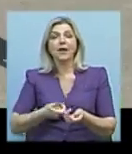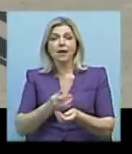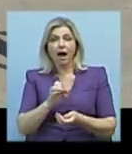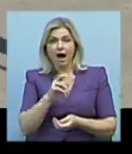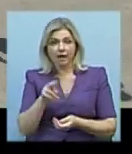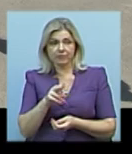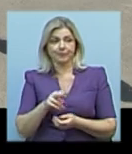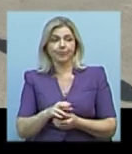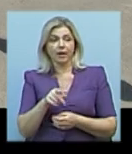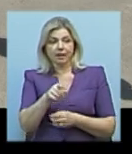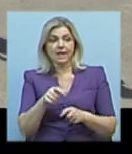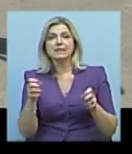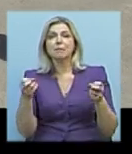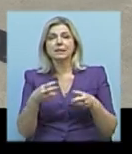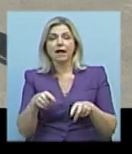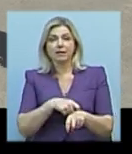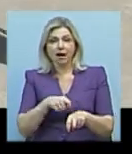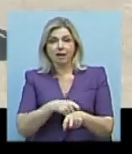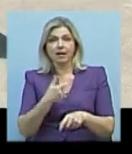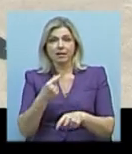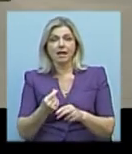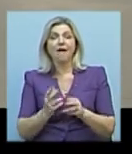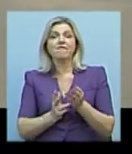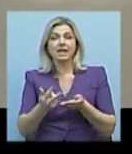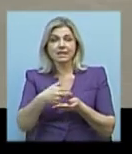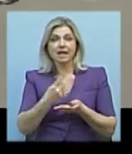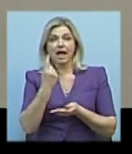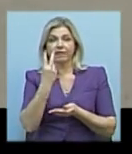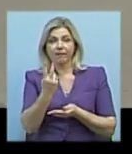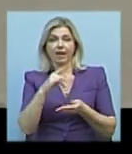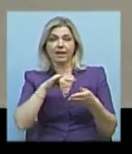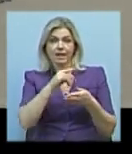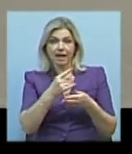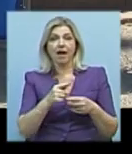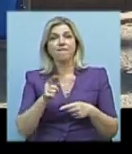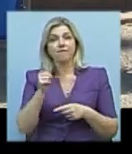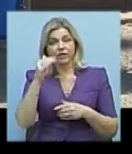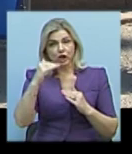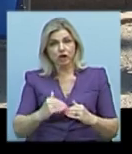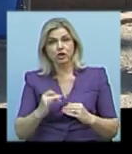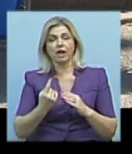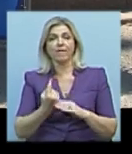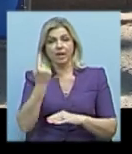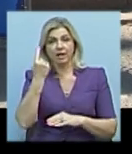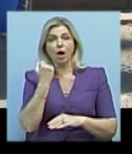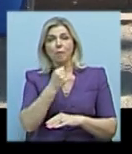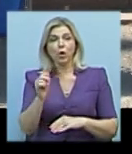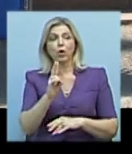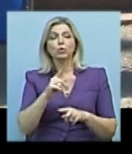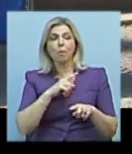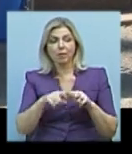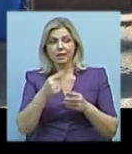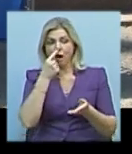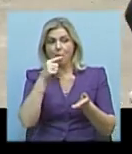ворота натягують спеціальну тканину, на якій вирізають 2 дірки – у нижньому та верхньому куті. Переможе той, хто швидше влучить м'ячем у